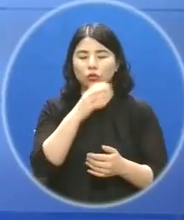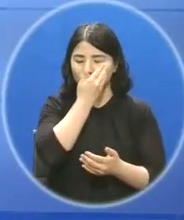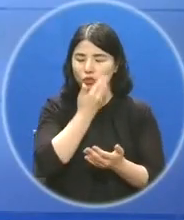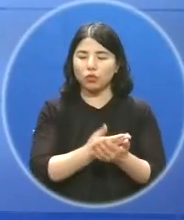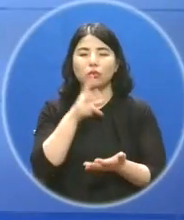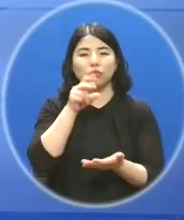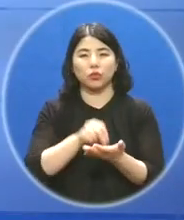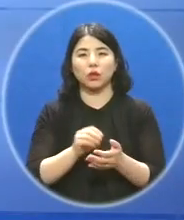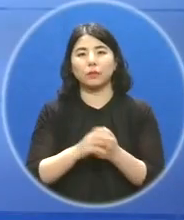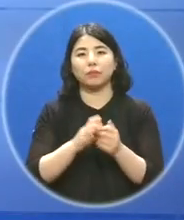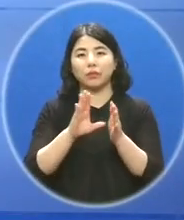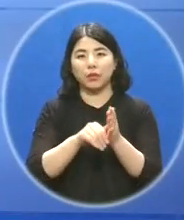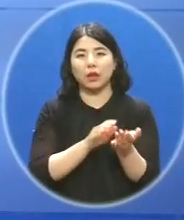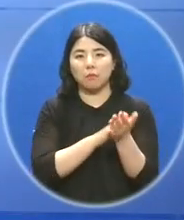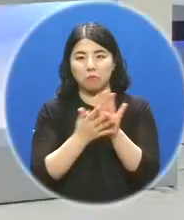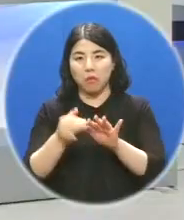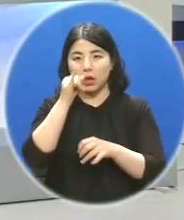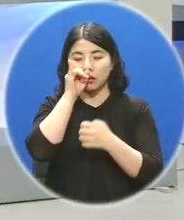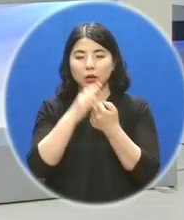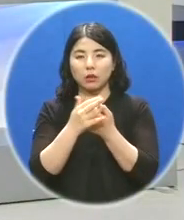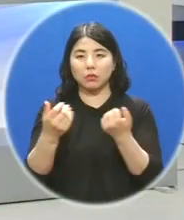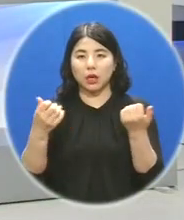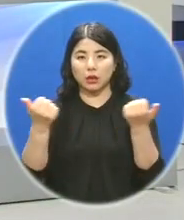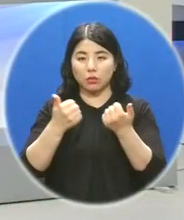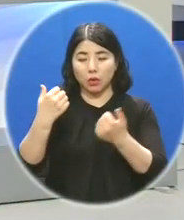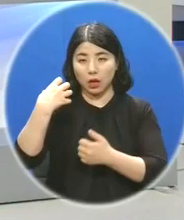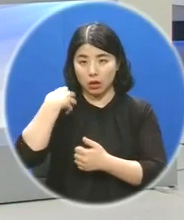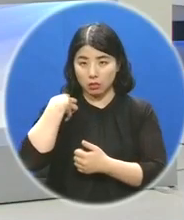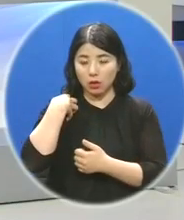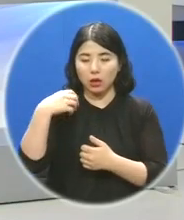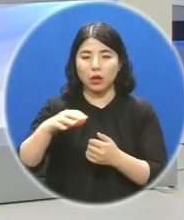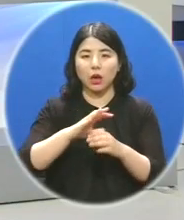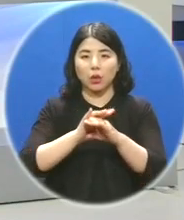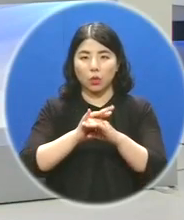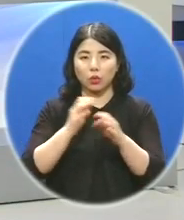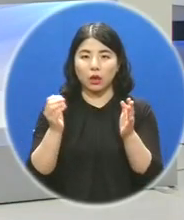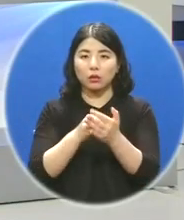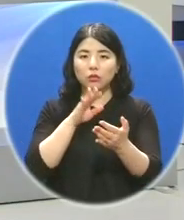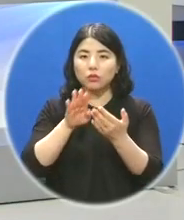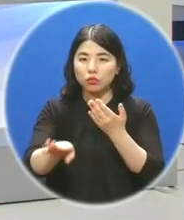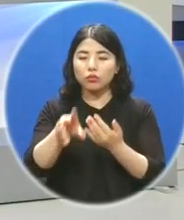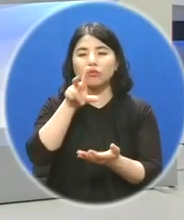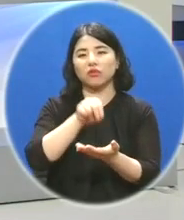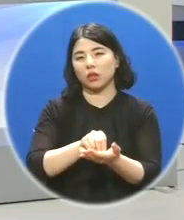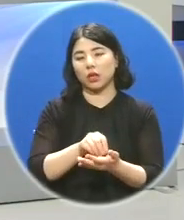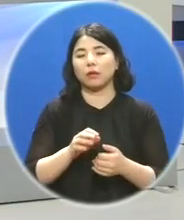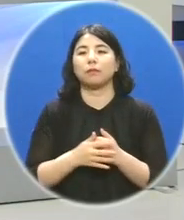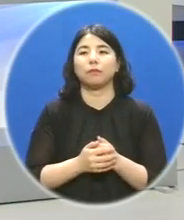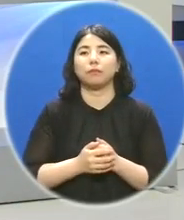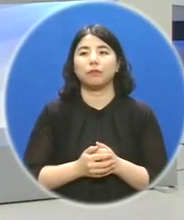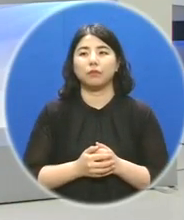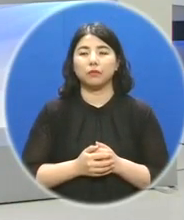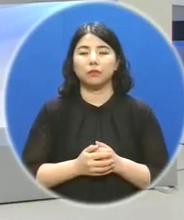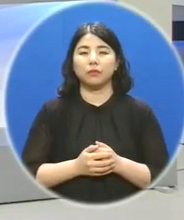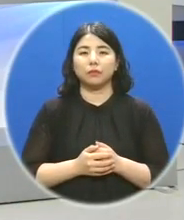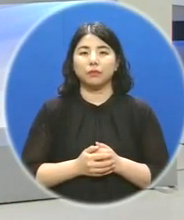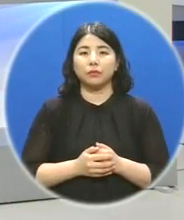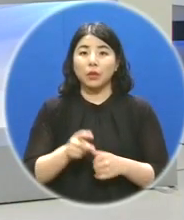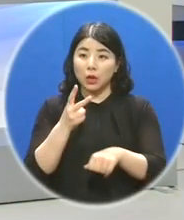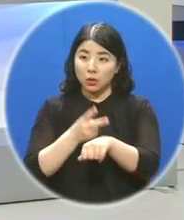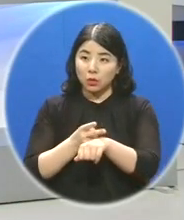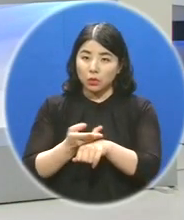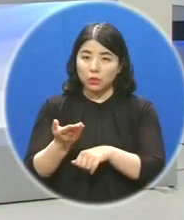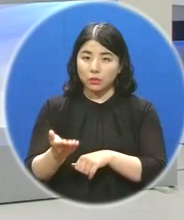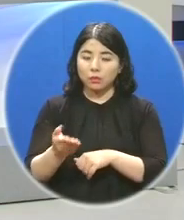것 같습니다. 시대가 달라지고 있으니까 의회의 역할도 역시 포스트 코로나 이후로다가 자, 그